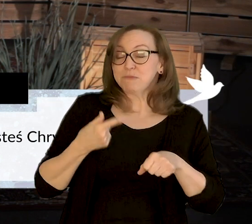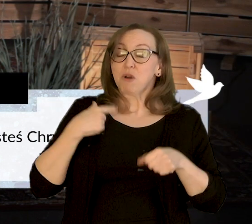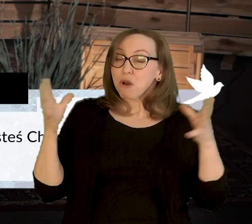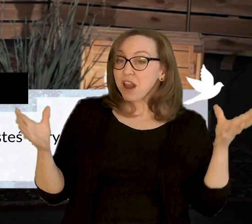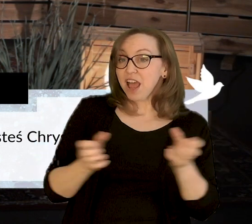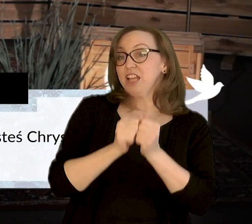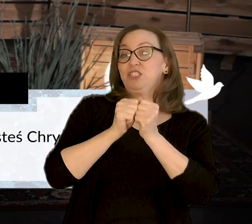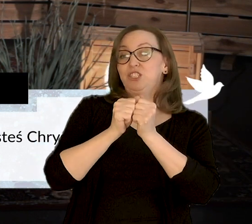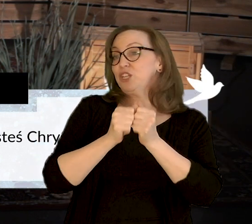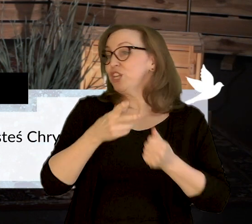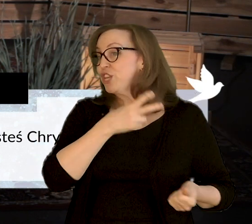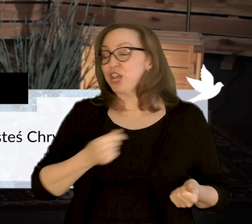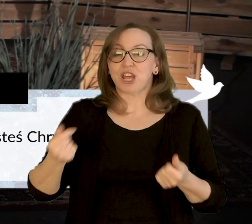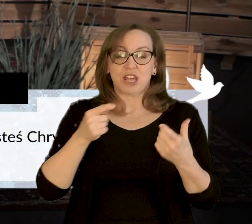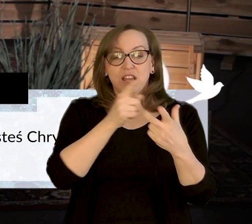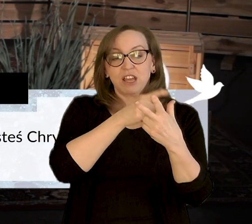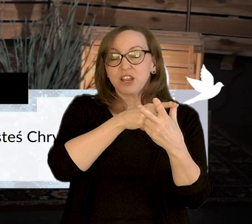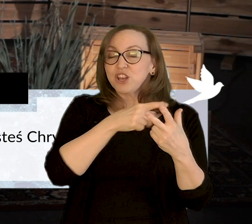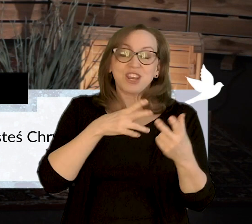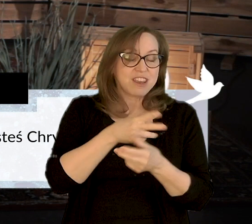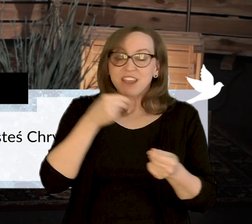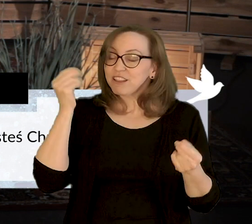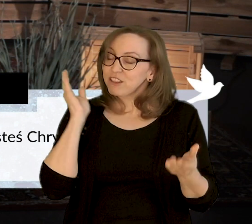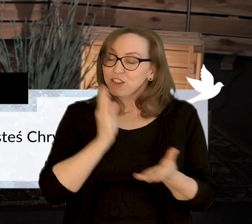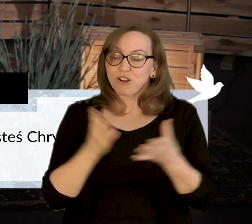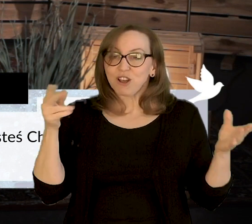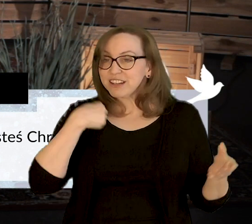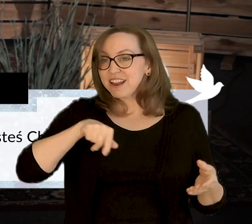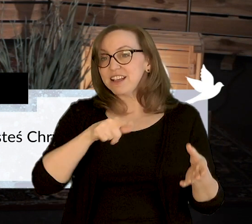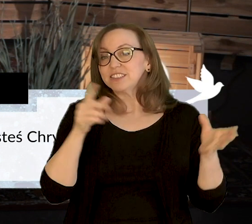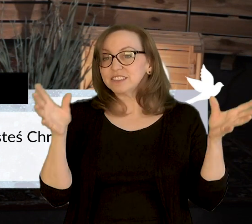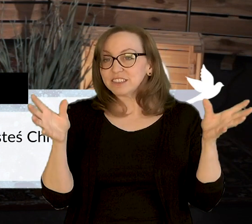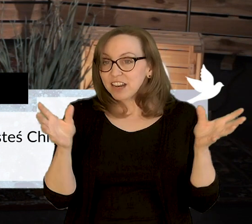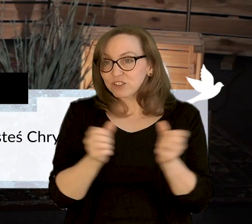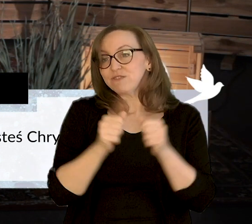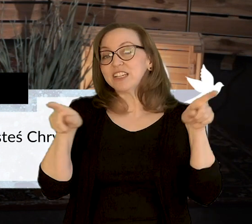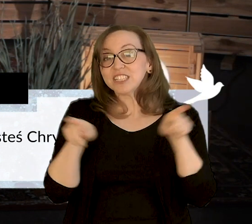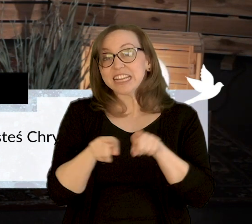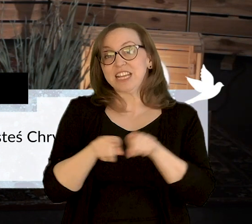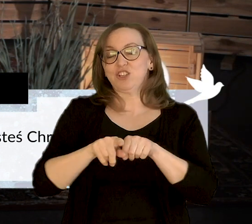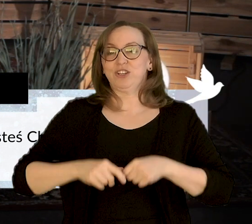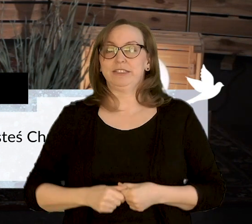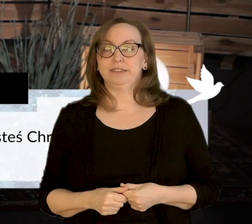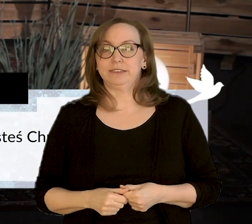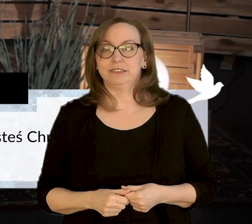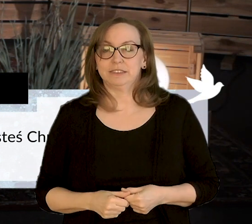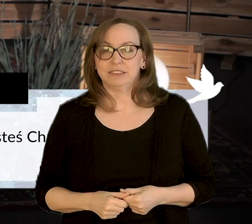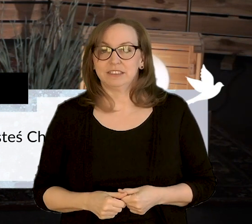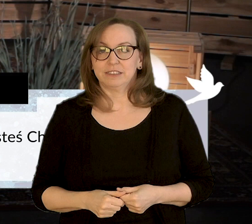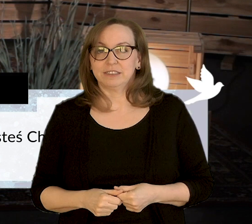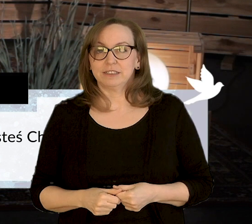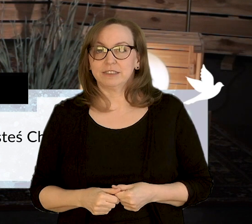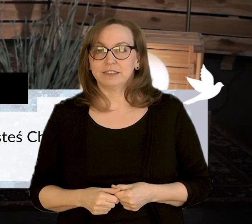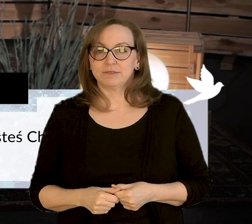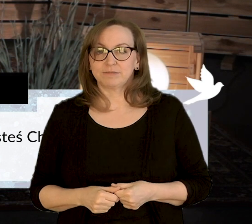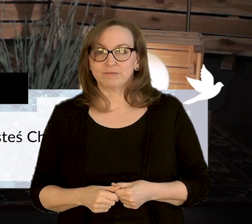Te słowa dużo więcej komunikują. To tak jakby chciał powiedzieć, ha, i co?